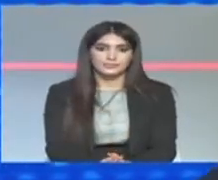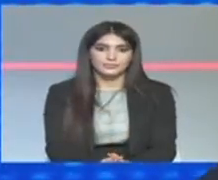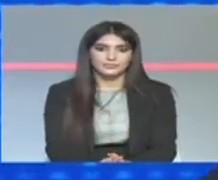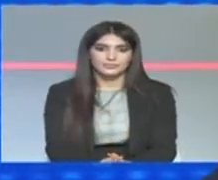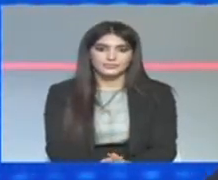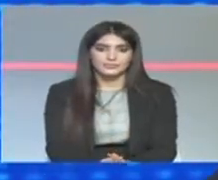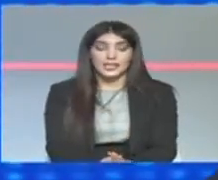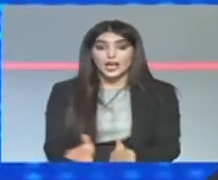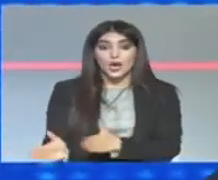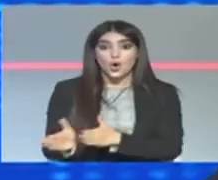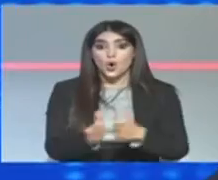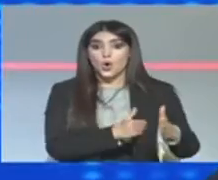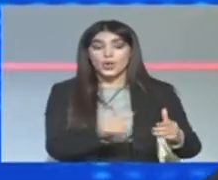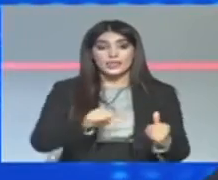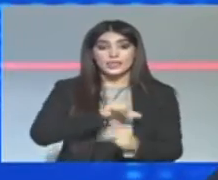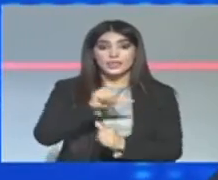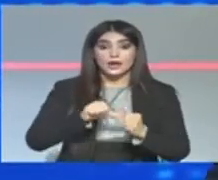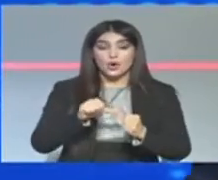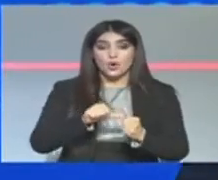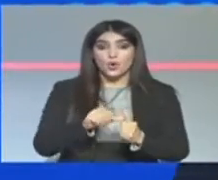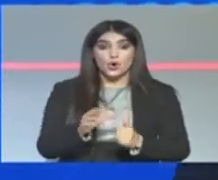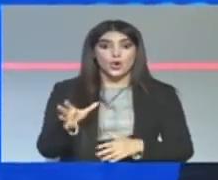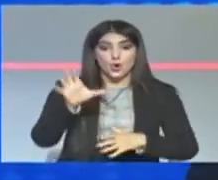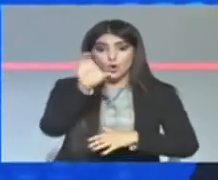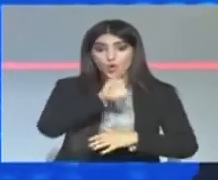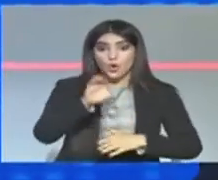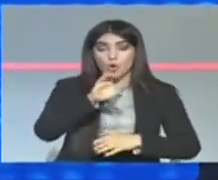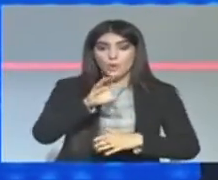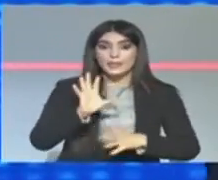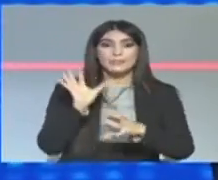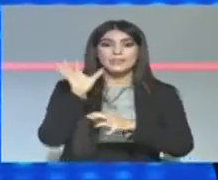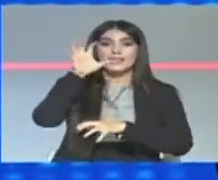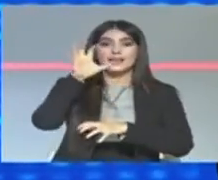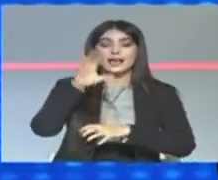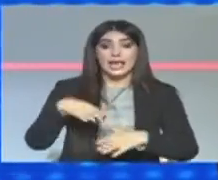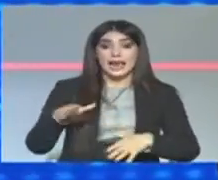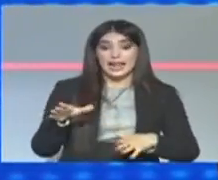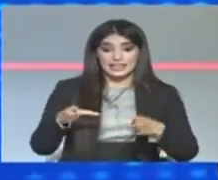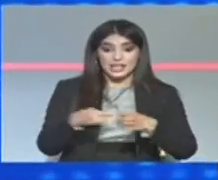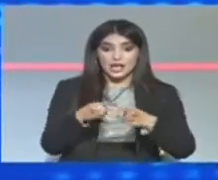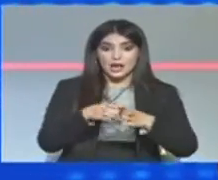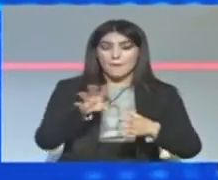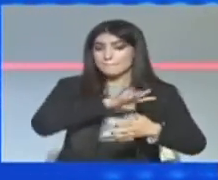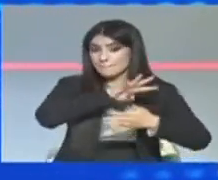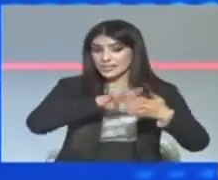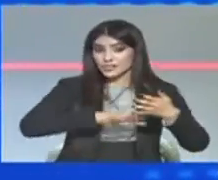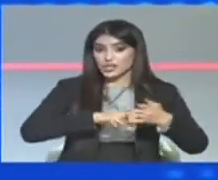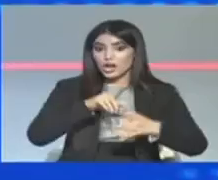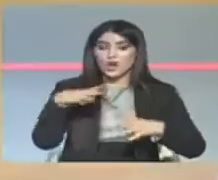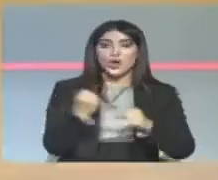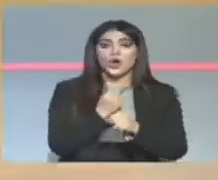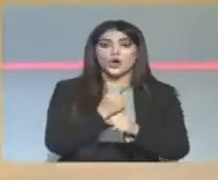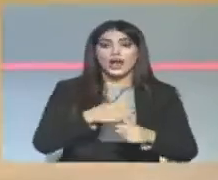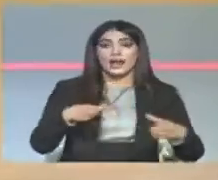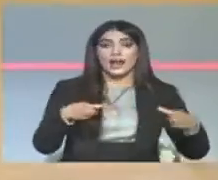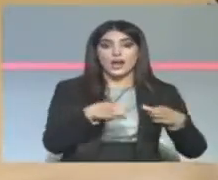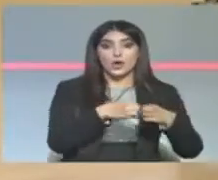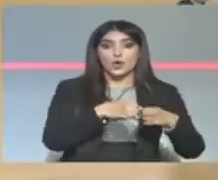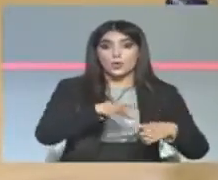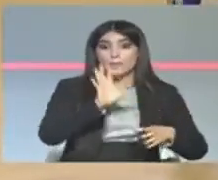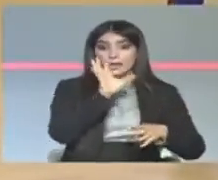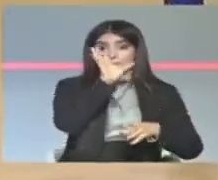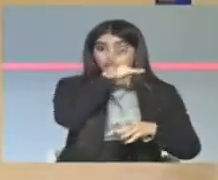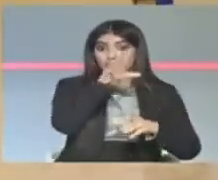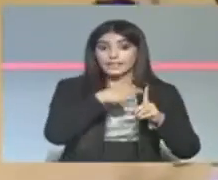وضمن الدوري الاوروبي لكره السله نادي برشلونه الاسباني على في التركي بنتيجه سبع وتسعين